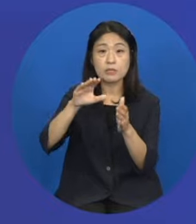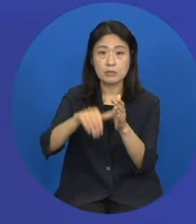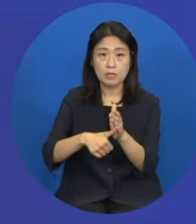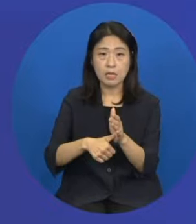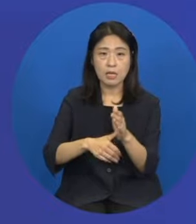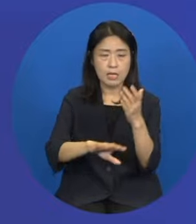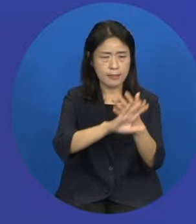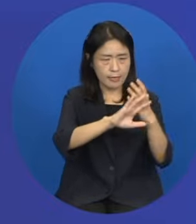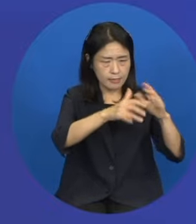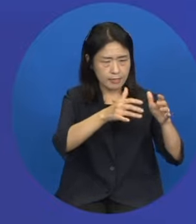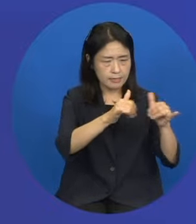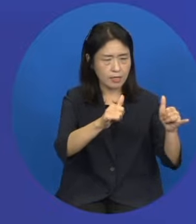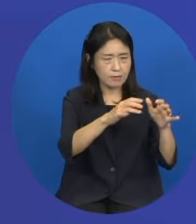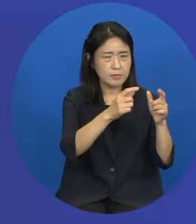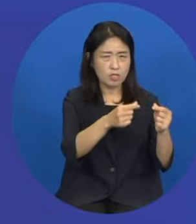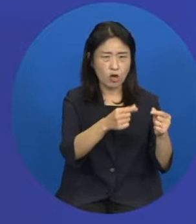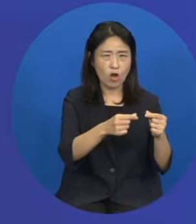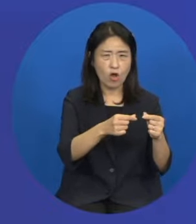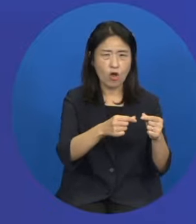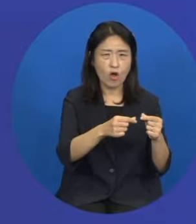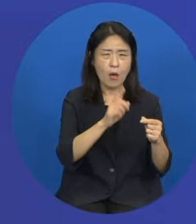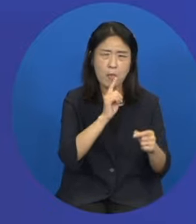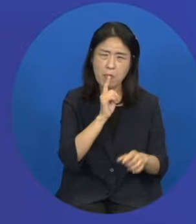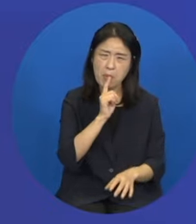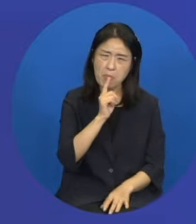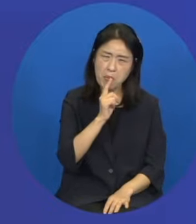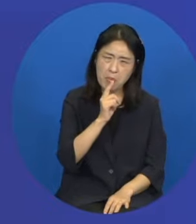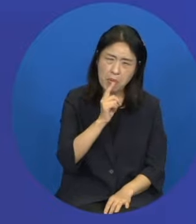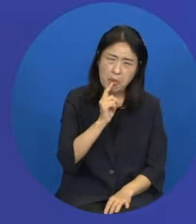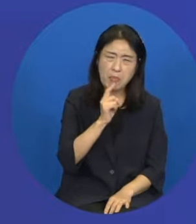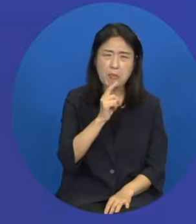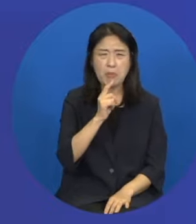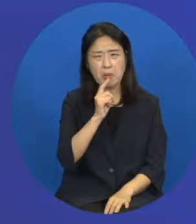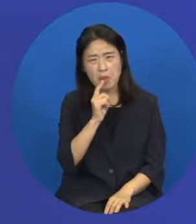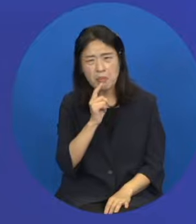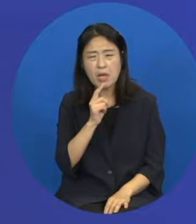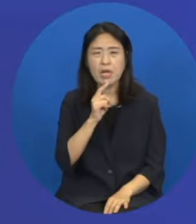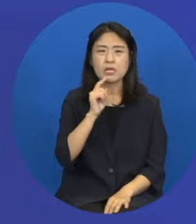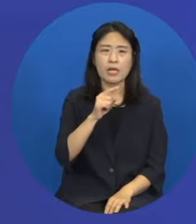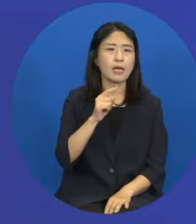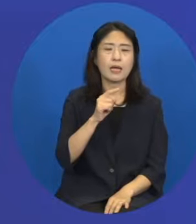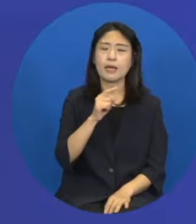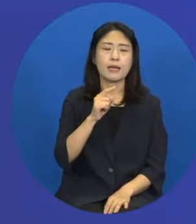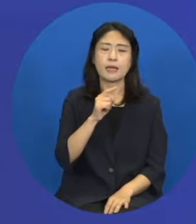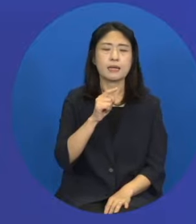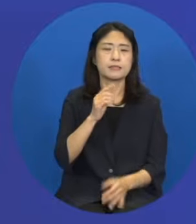말아라. 그들은 말을 많이 해야 하나님께서 들으신 줄 알미니라.